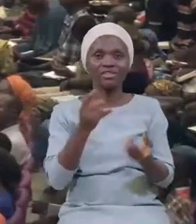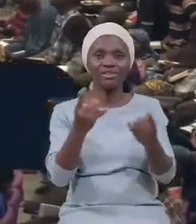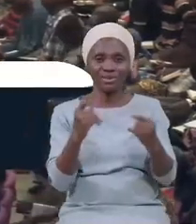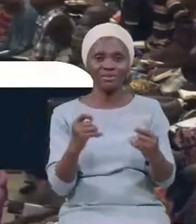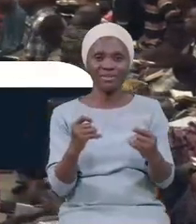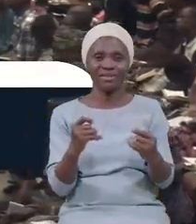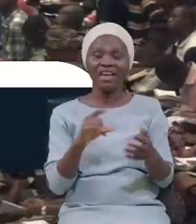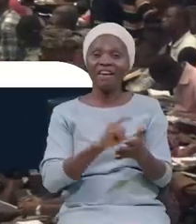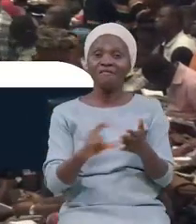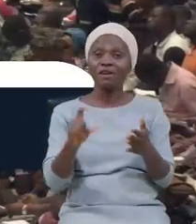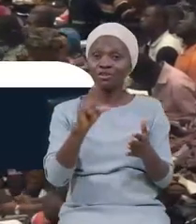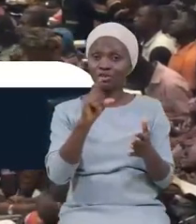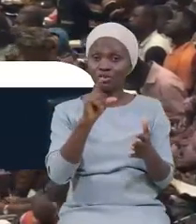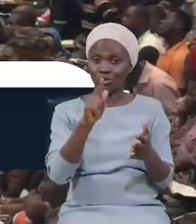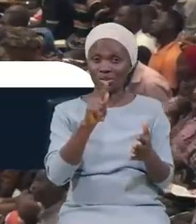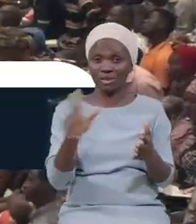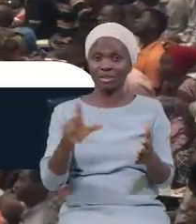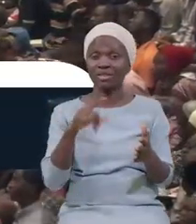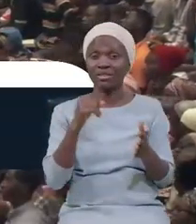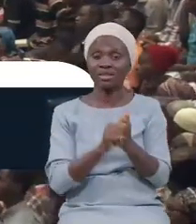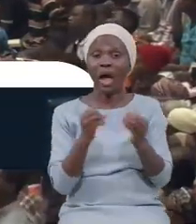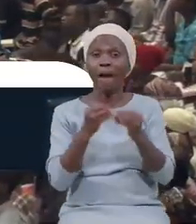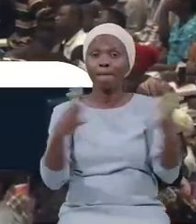La provision abondante.